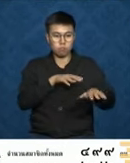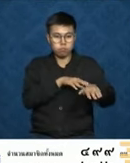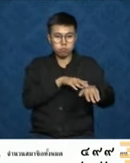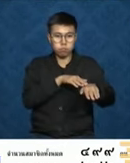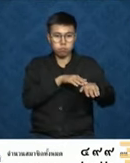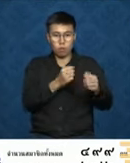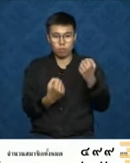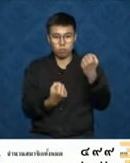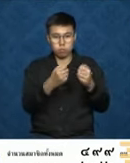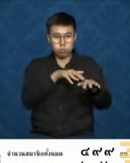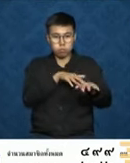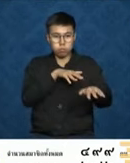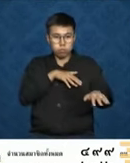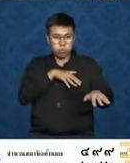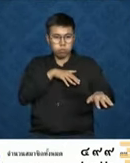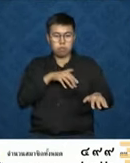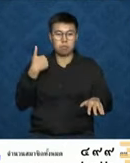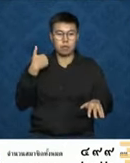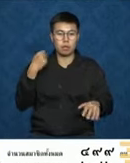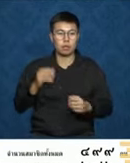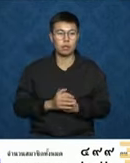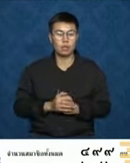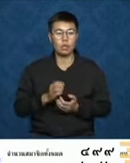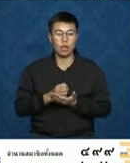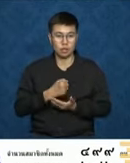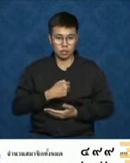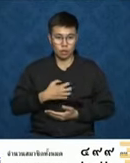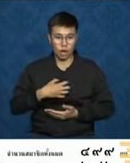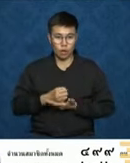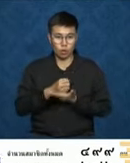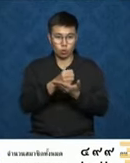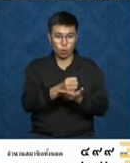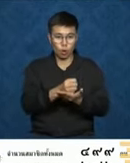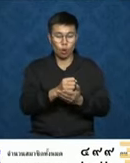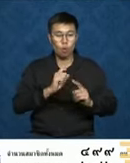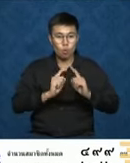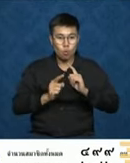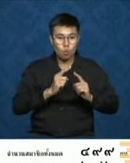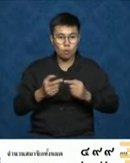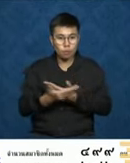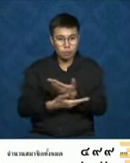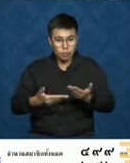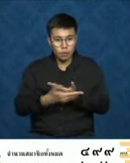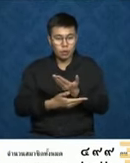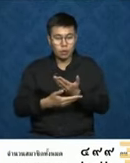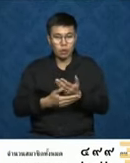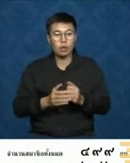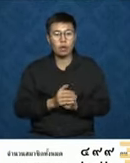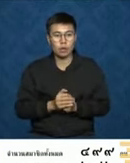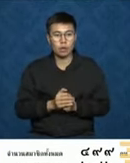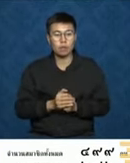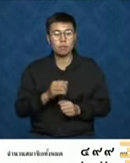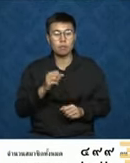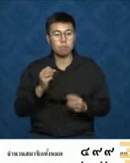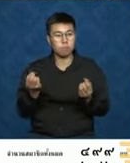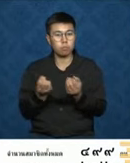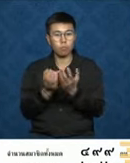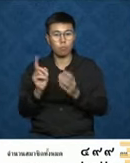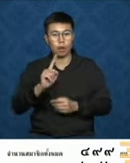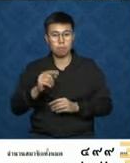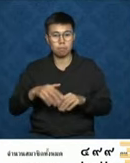กรรมการการศึกษาเอกชนร่วมกับสำนักจราจรค่ะเข้าหารือกับทั้ง 2โรงเรียนนี้หรือหน่วยงานที่เกี่ยวข้องค่ะเพื่อไม่ให้กระทบกับ